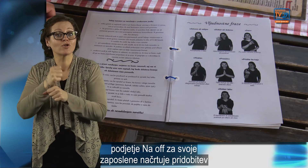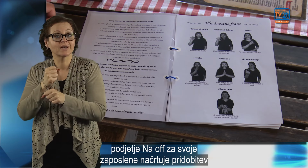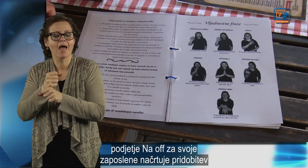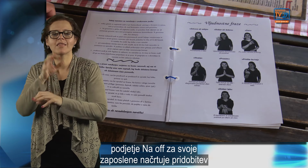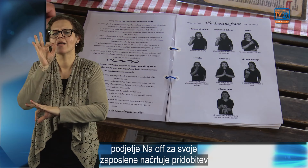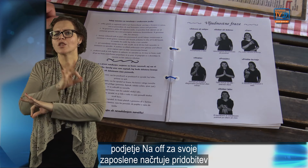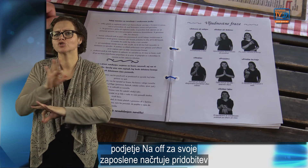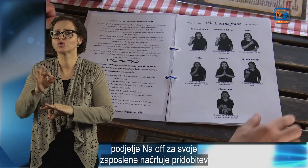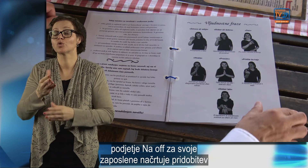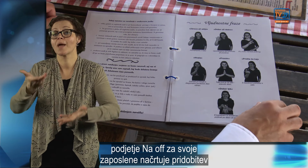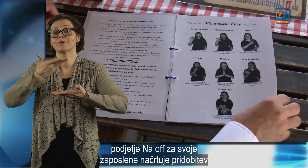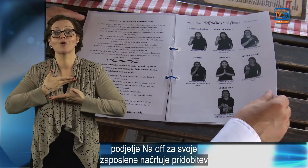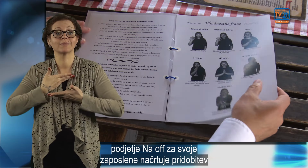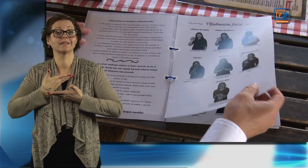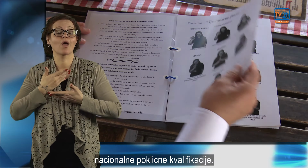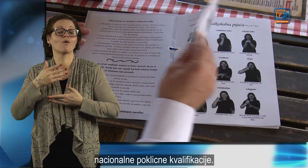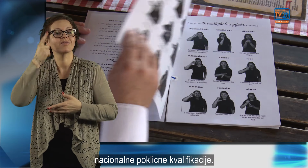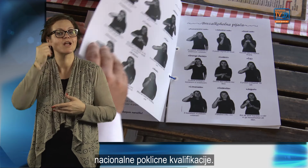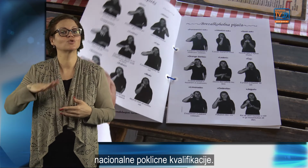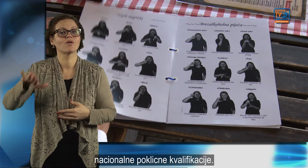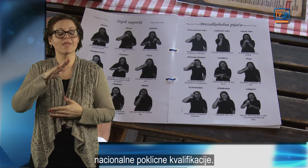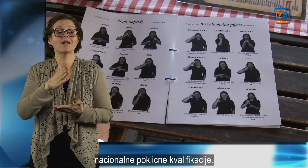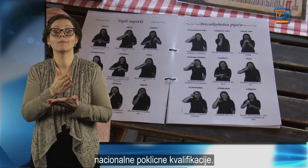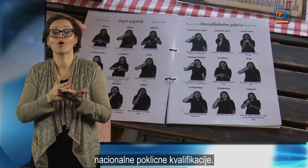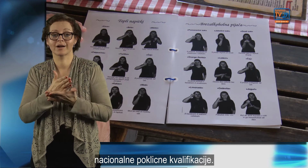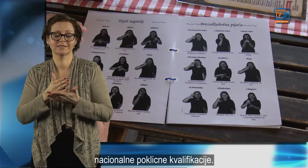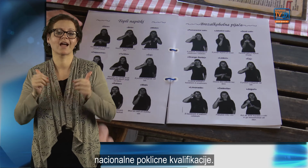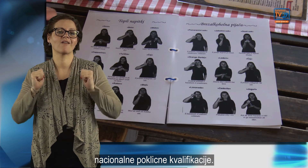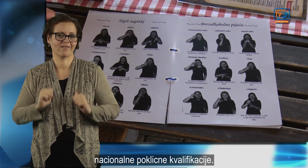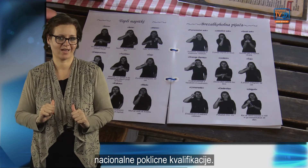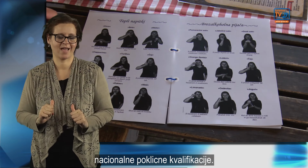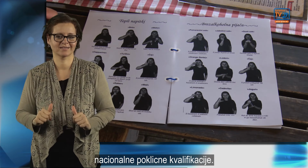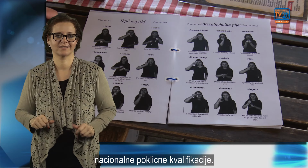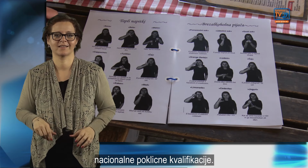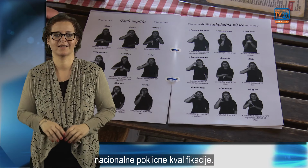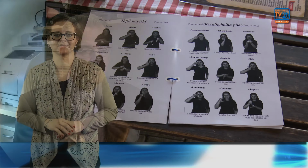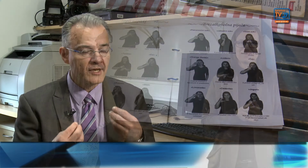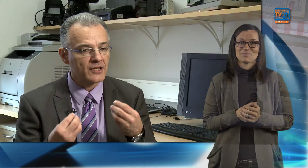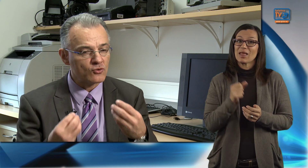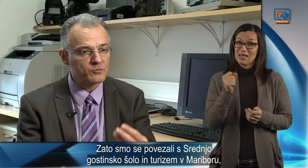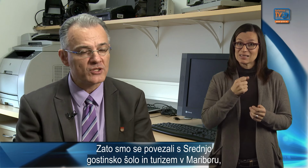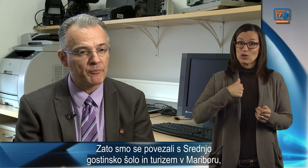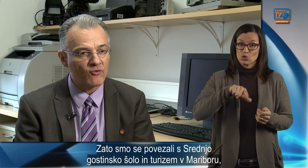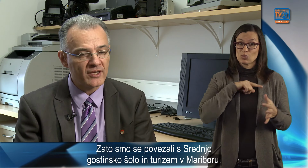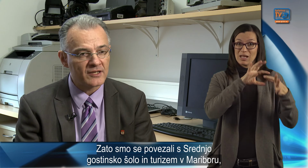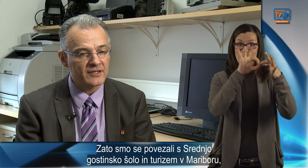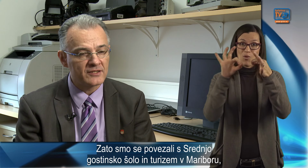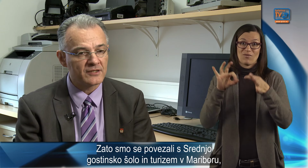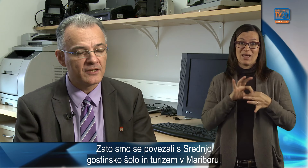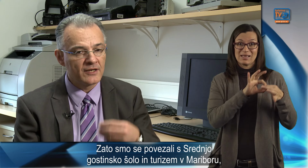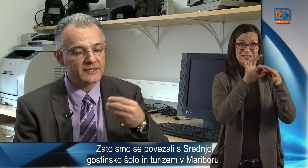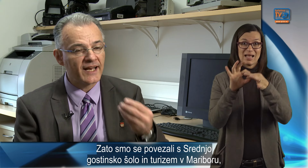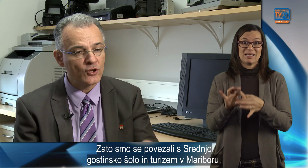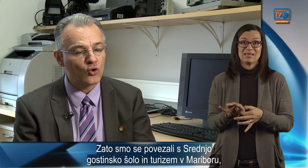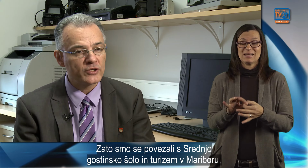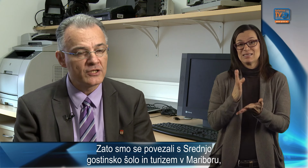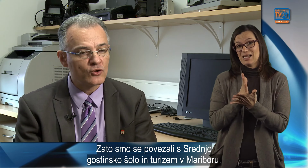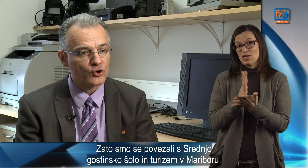zaposlene načrtuje pridobitev nacionalne poklicne kvalifikacije. Zato smo se povezali z